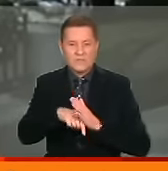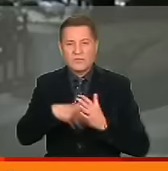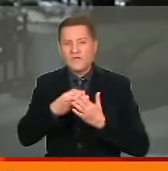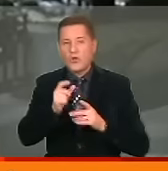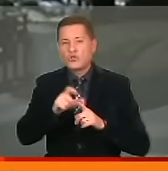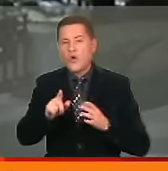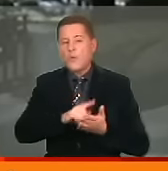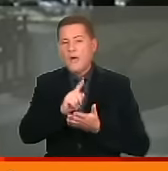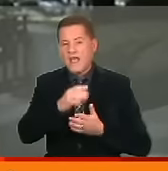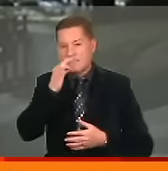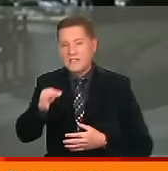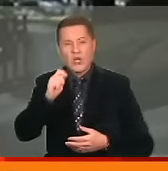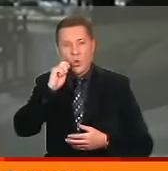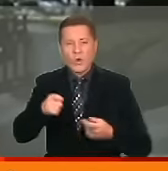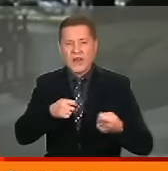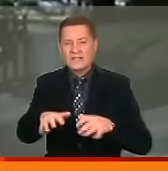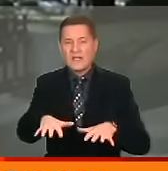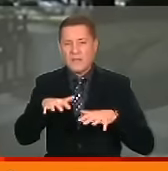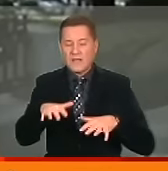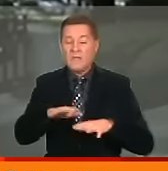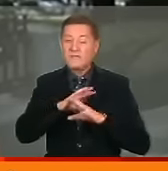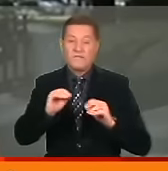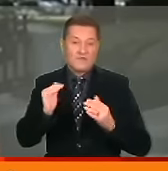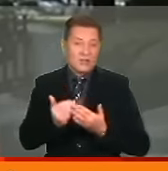має сказати український парламент. І на цьому в мене